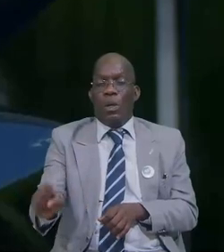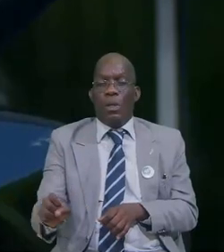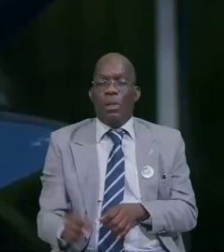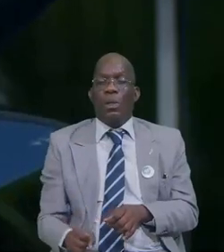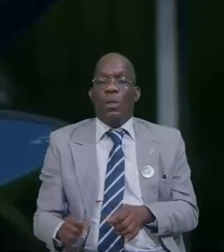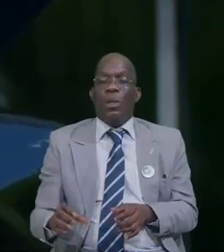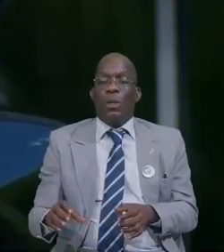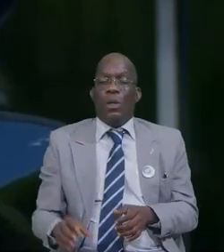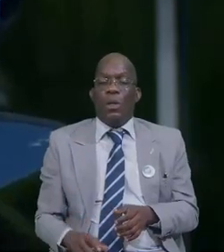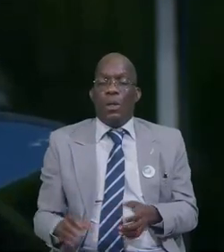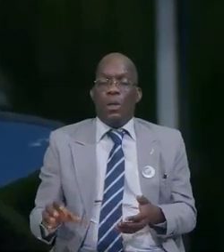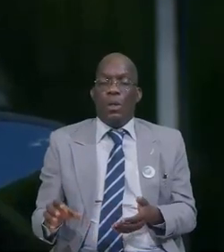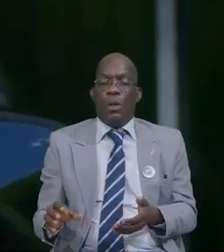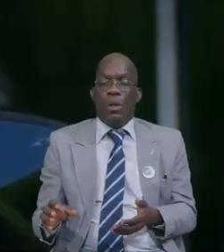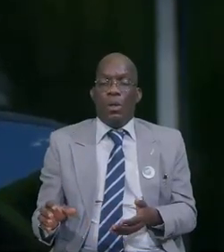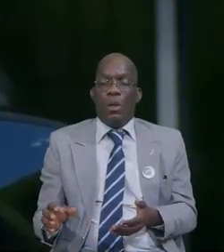Faisons-le rapidement.